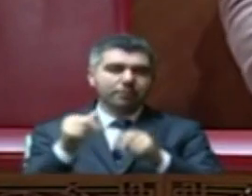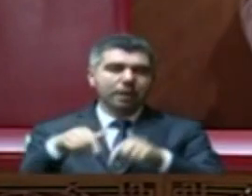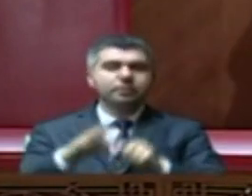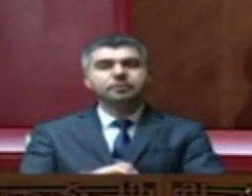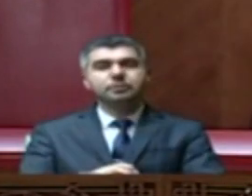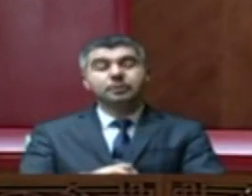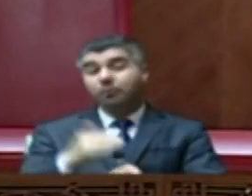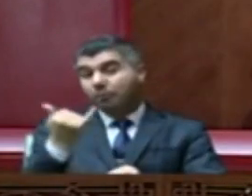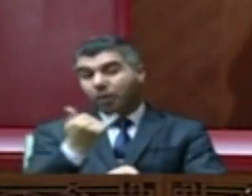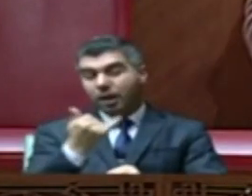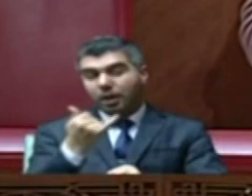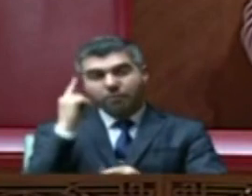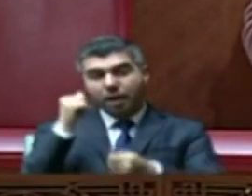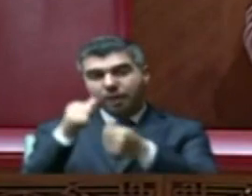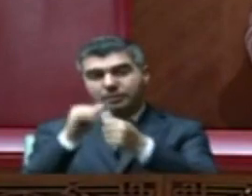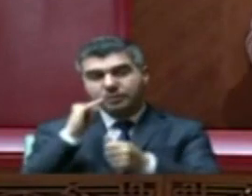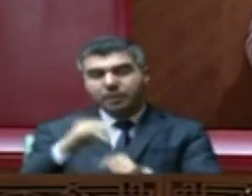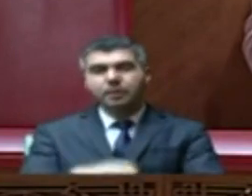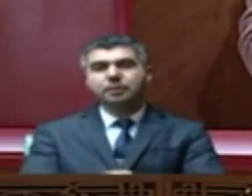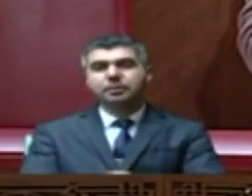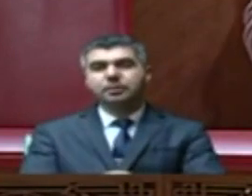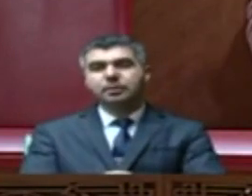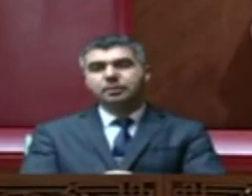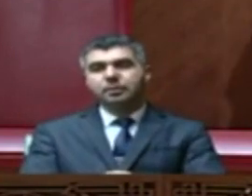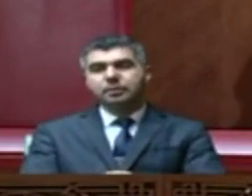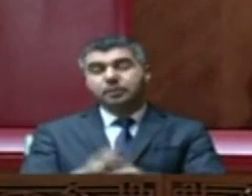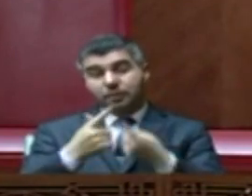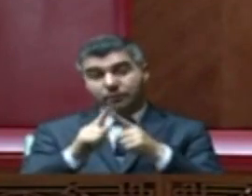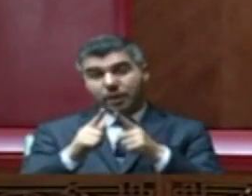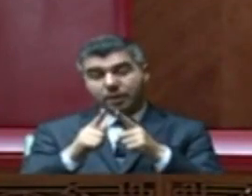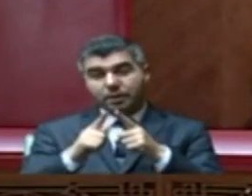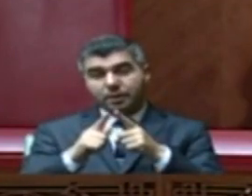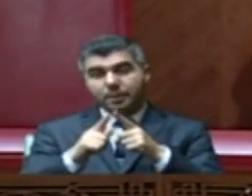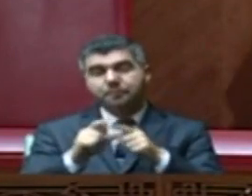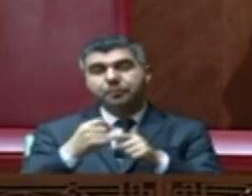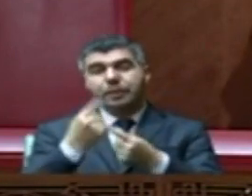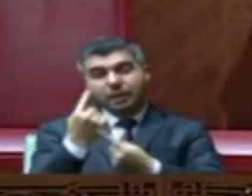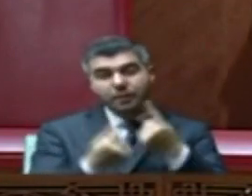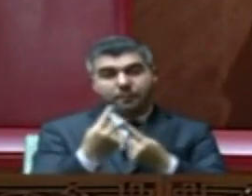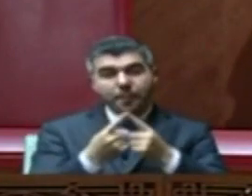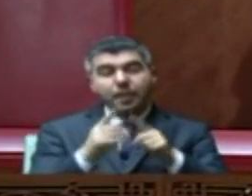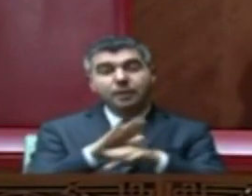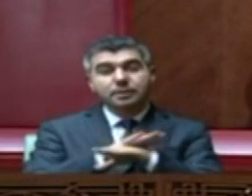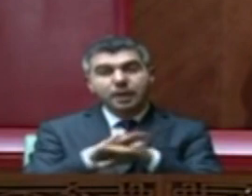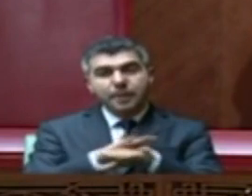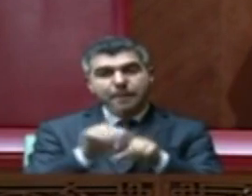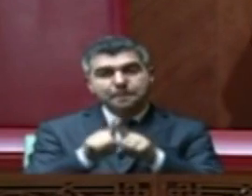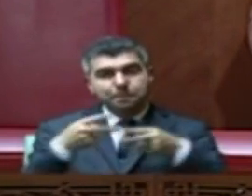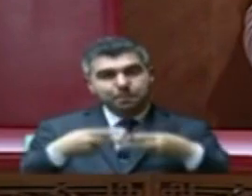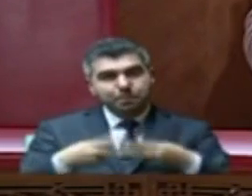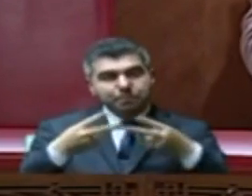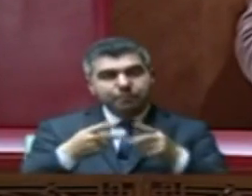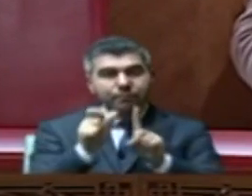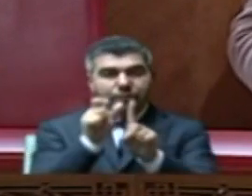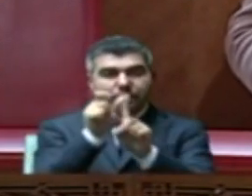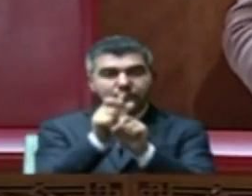لابد أن نؤكد أنه ما يمكنناش بحضور سياسة عمومية لحماية الأطفال